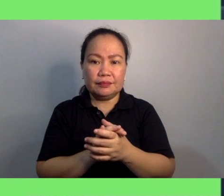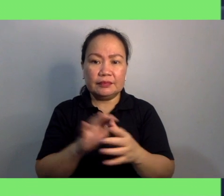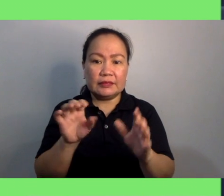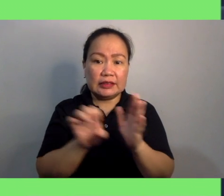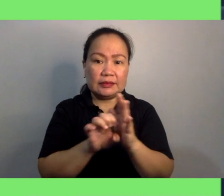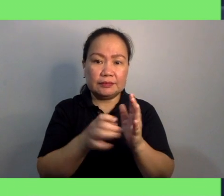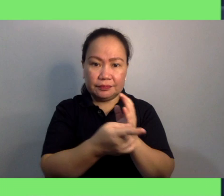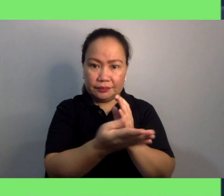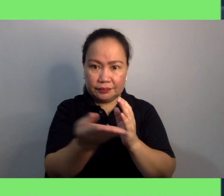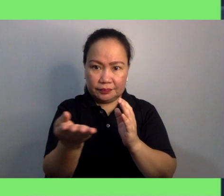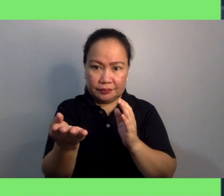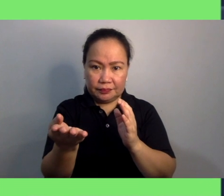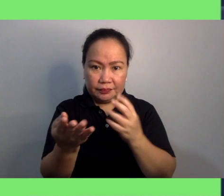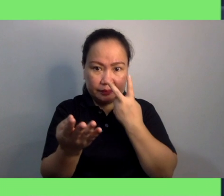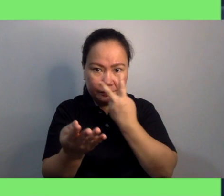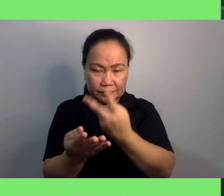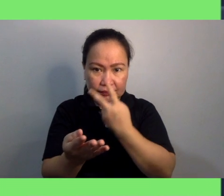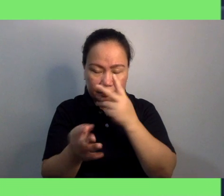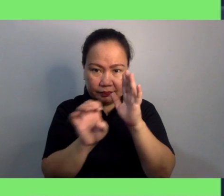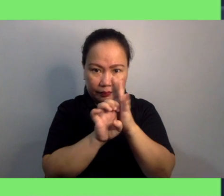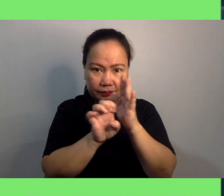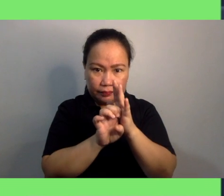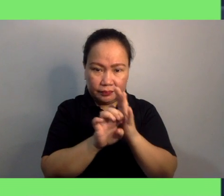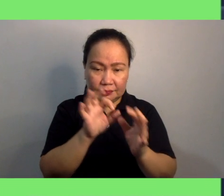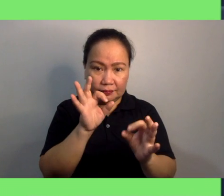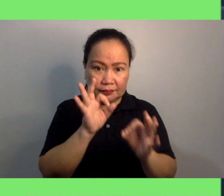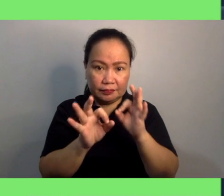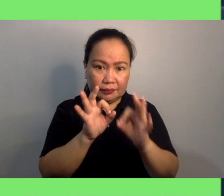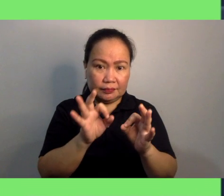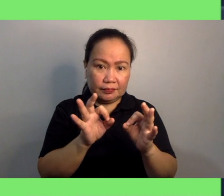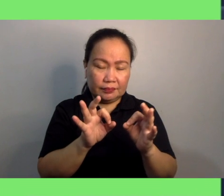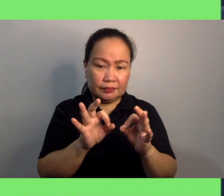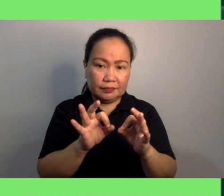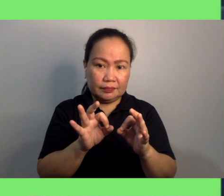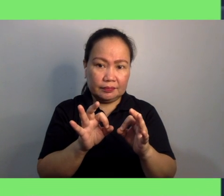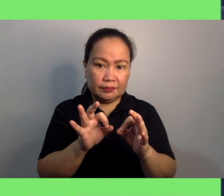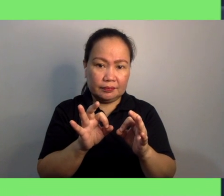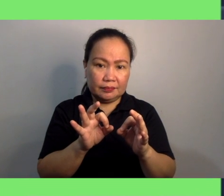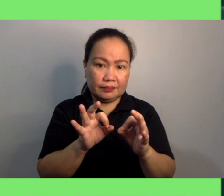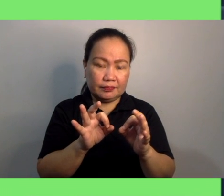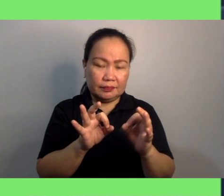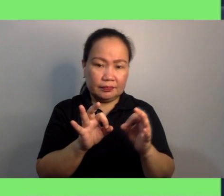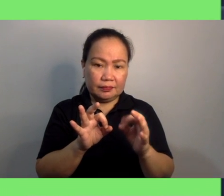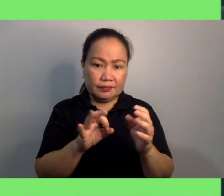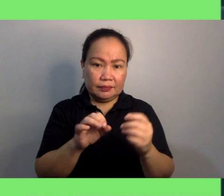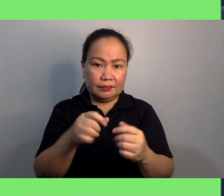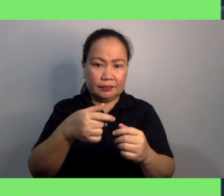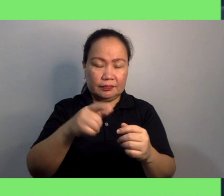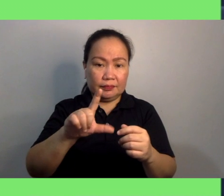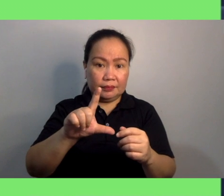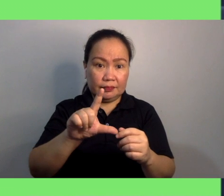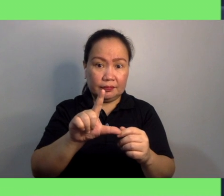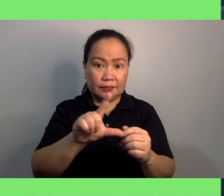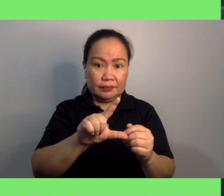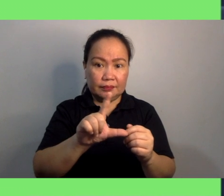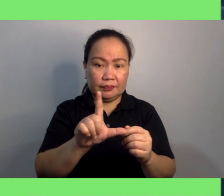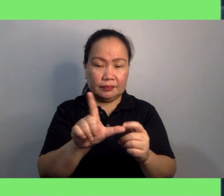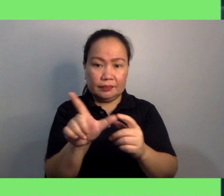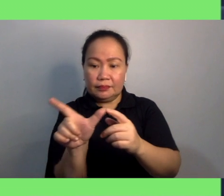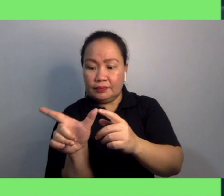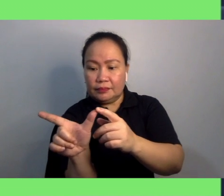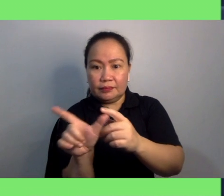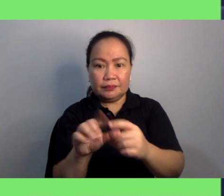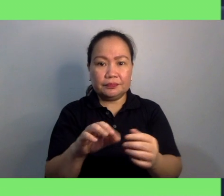po ito. Okay, so kapag nandito yung angle mo, okay, ito yung angle mo, kapag nag-rotate